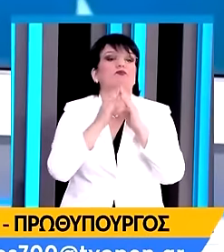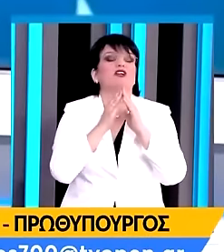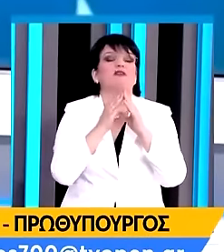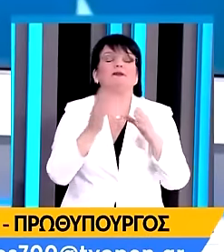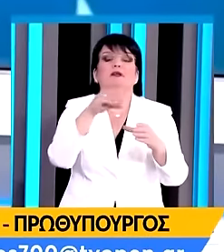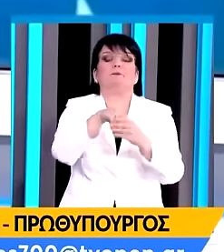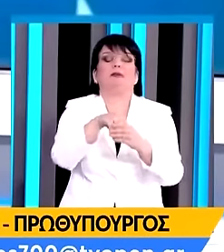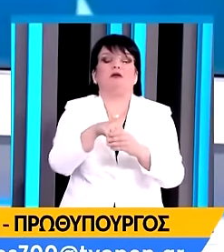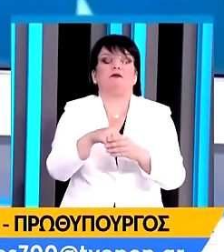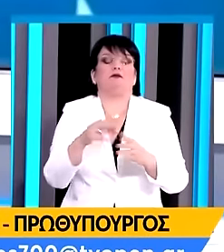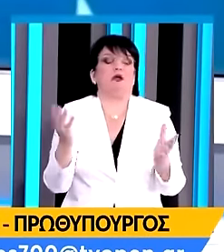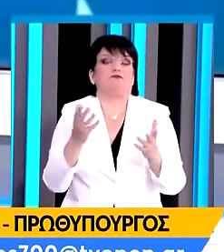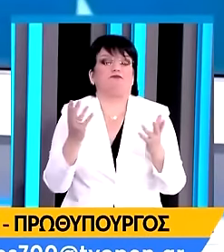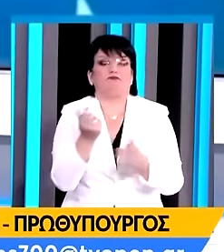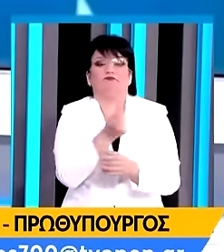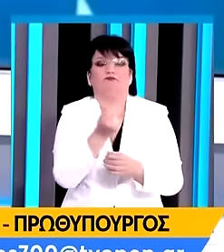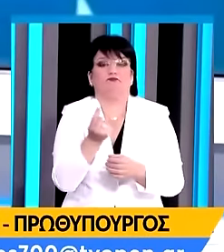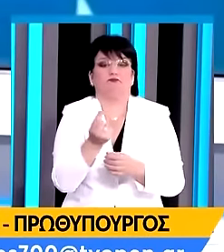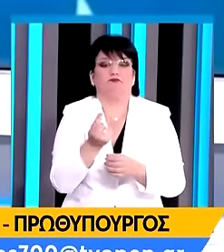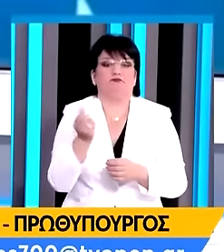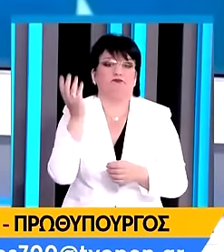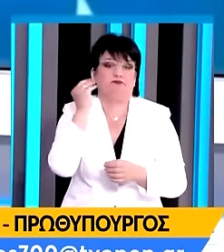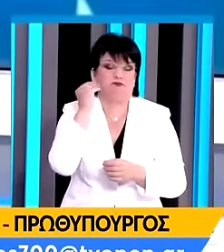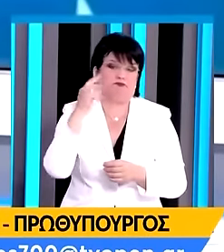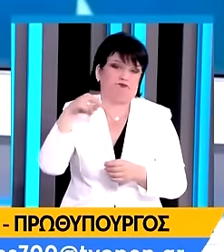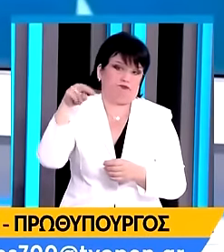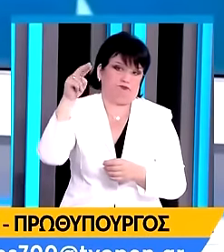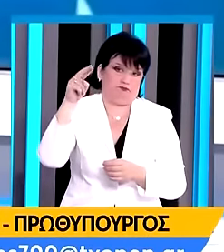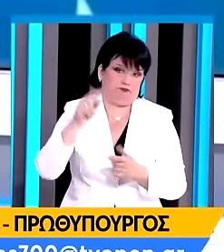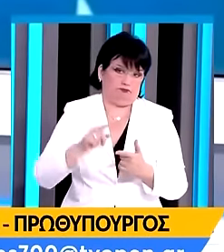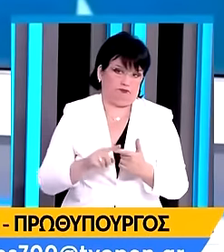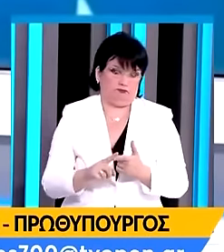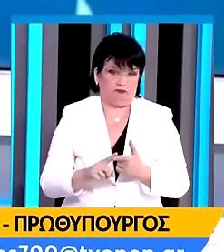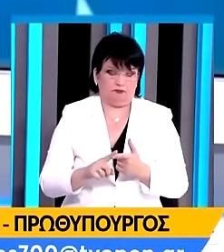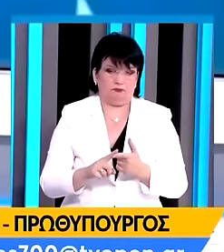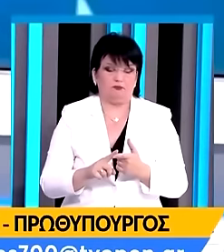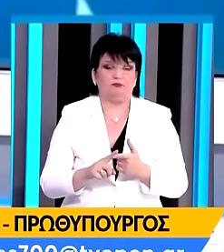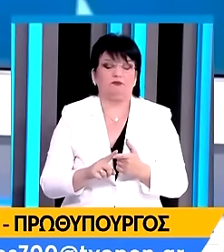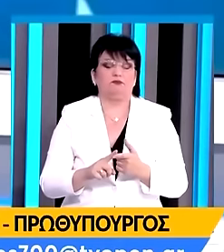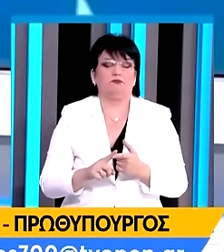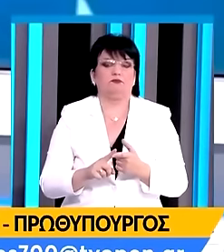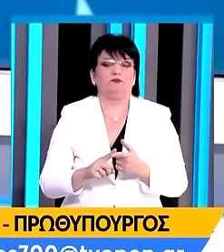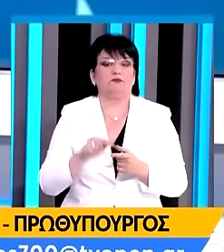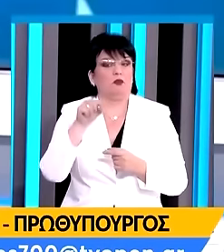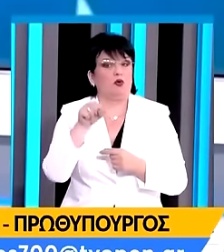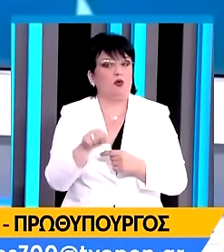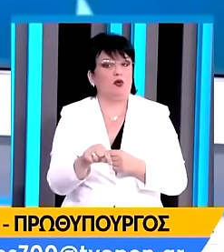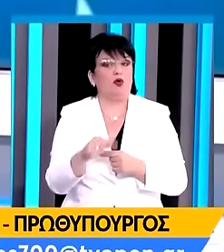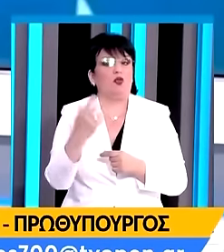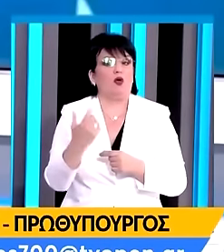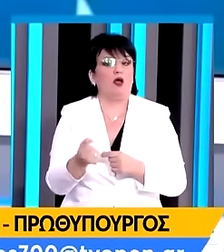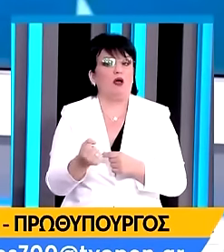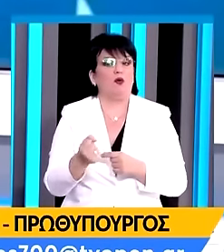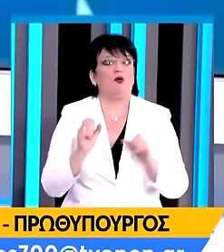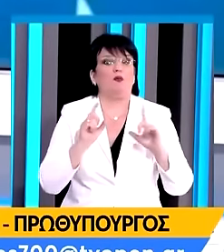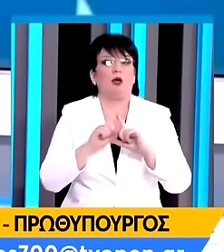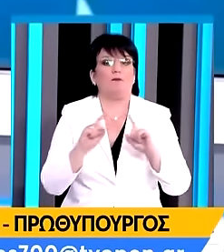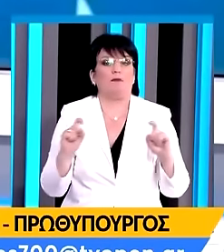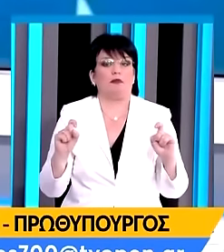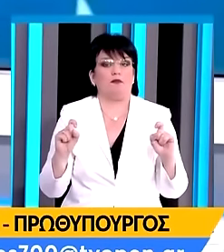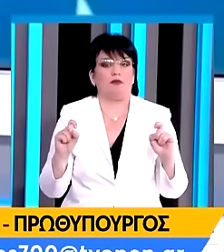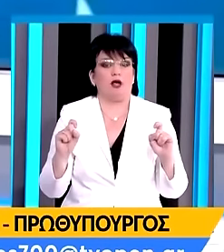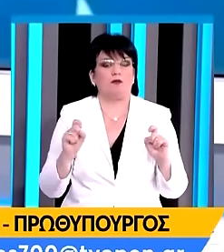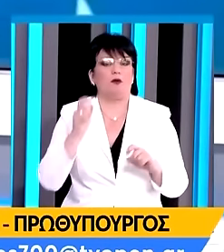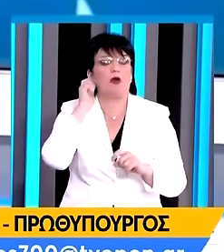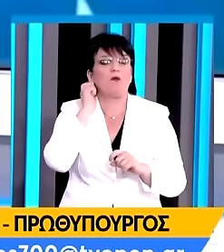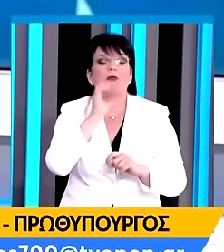Αν μοιράζονται ένα σπίτι. Μα επίσης, άκουσα το ζήτημα της εργασίας. Και κοιτάξτε. Εδώ, ας δούμε λίγο τα πράγματα, να πούμε και τα πράγματα με